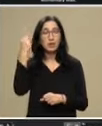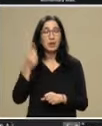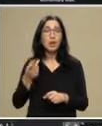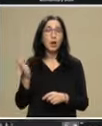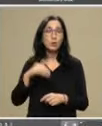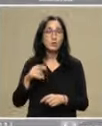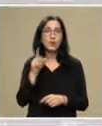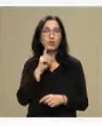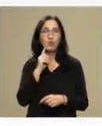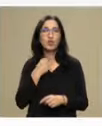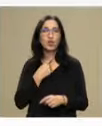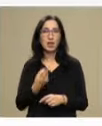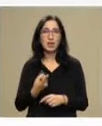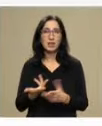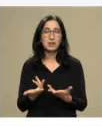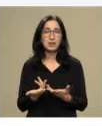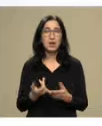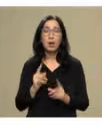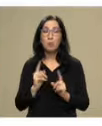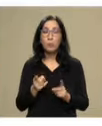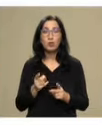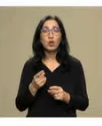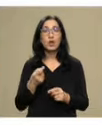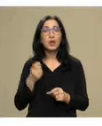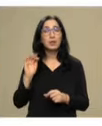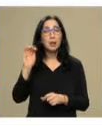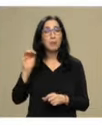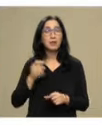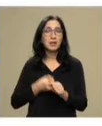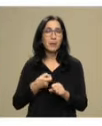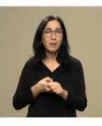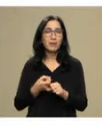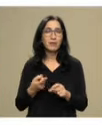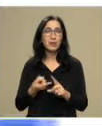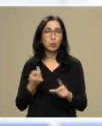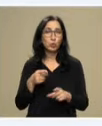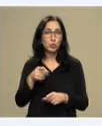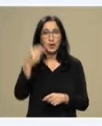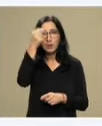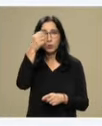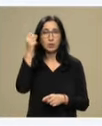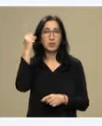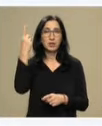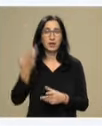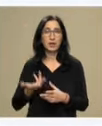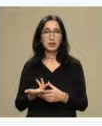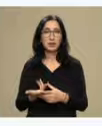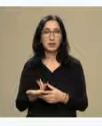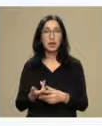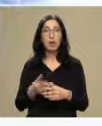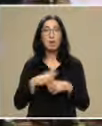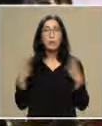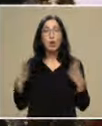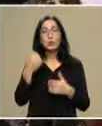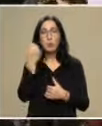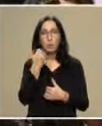глас. Към настоящия момент и човешкия глас може да бъде генериран от изкуствен интелект, т.е. да бъде наподобен всеки глас. Много